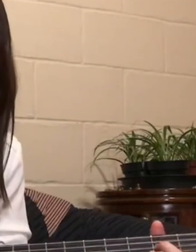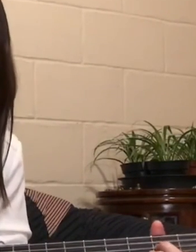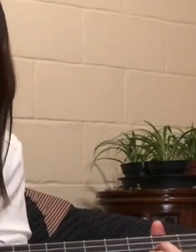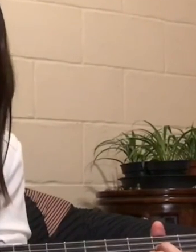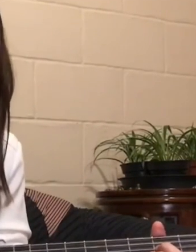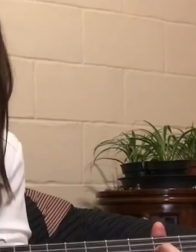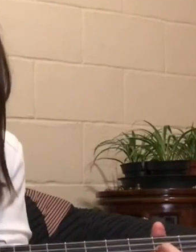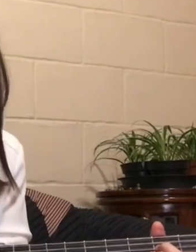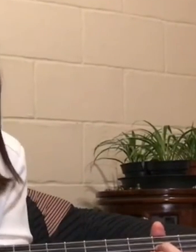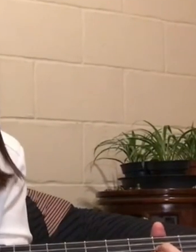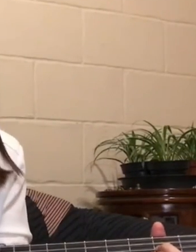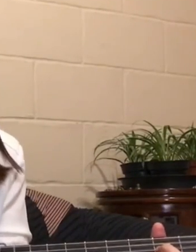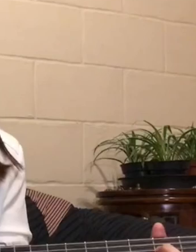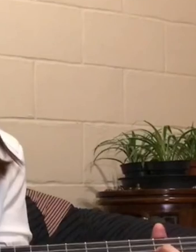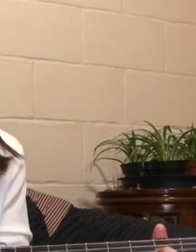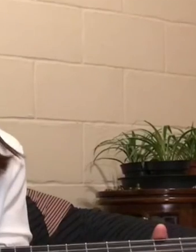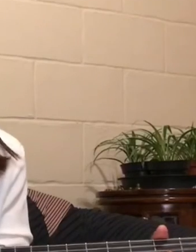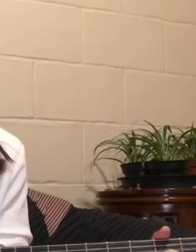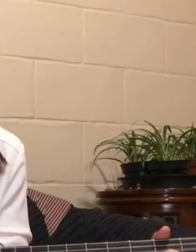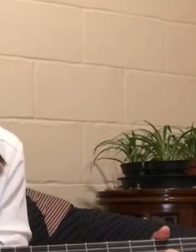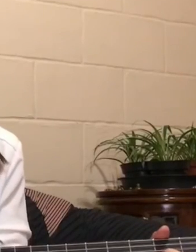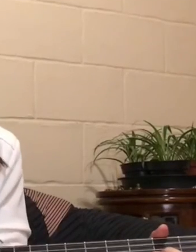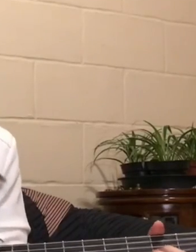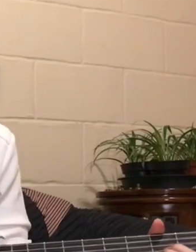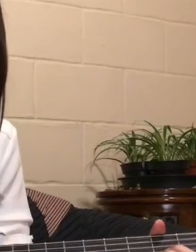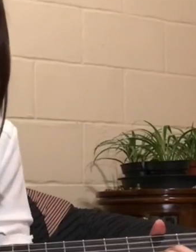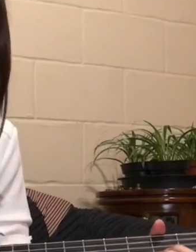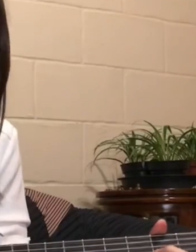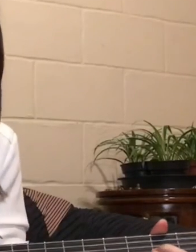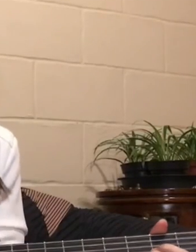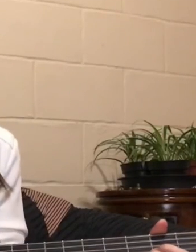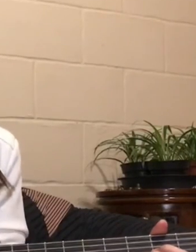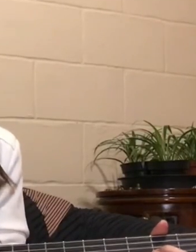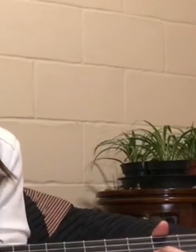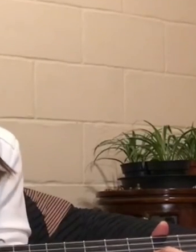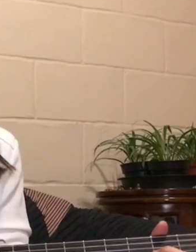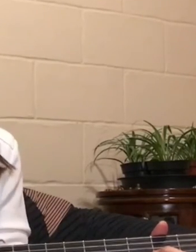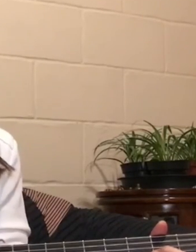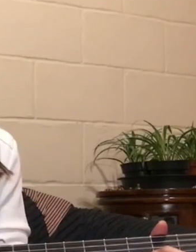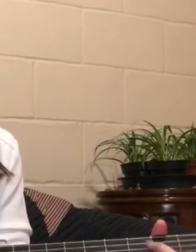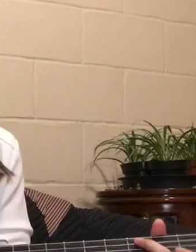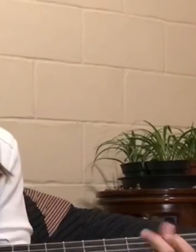berakhir, karena esok takkan lagi.